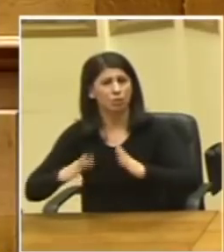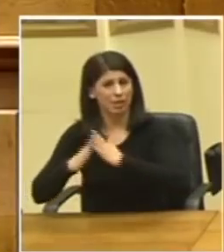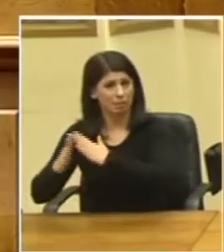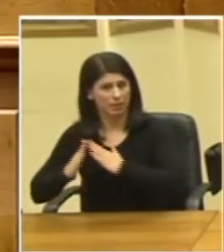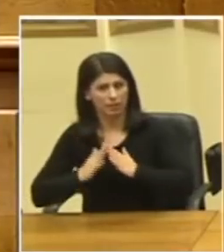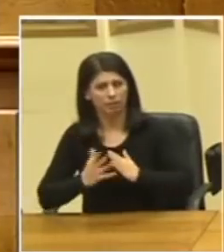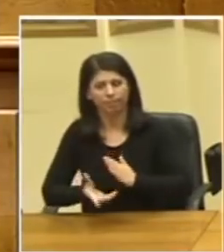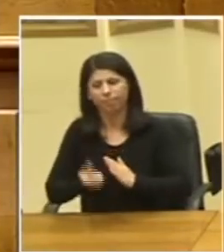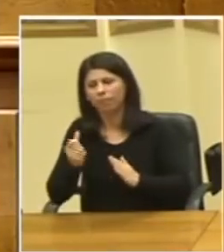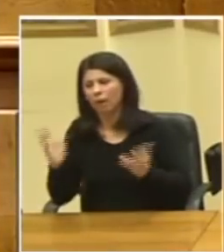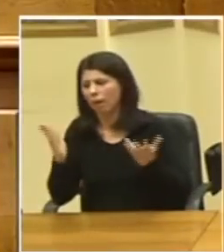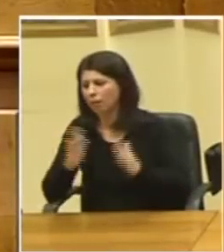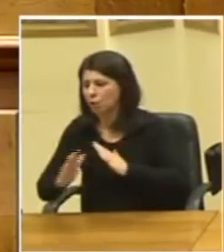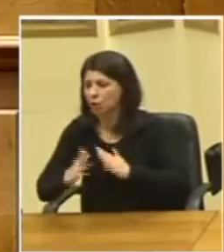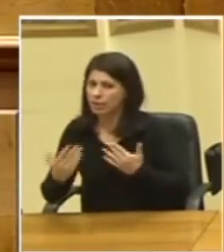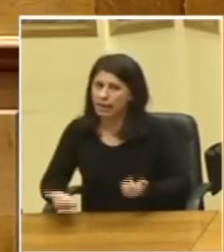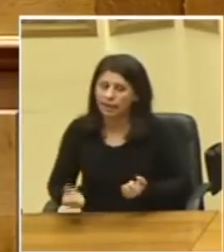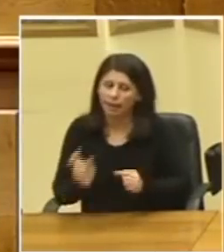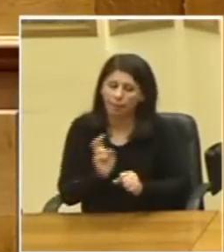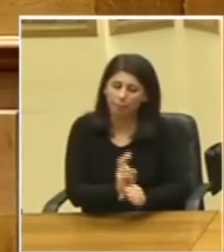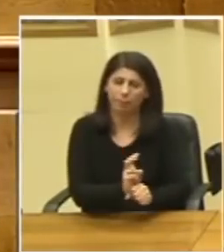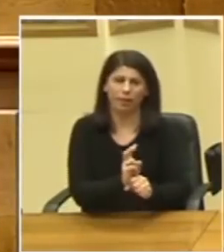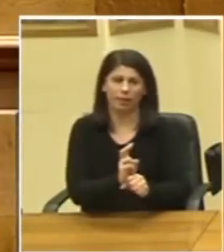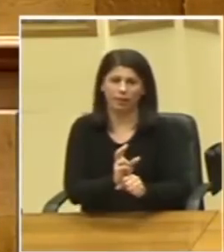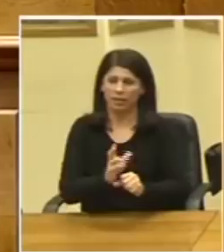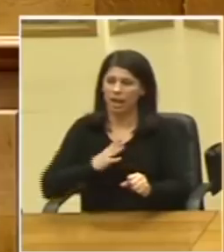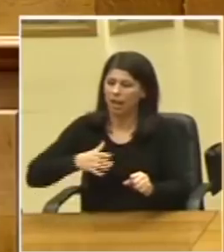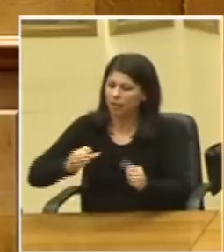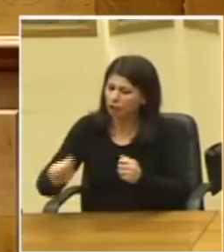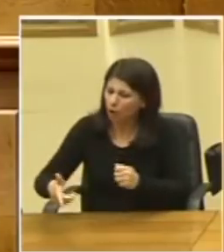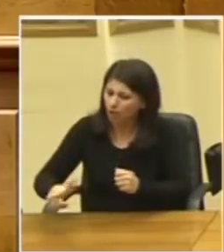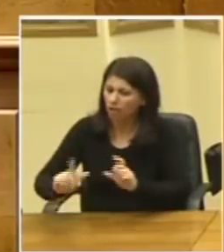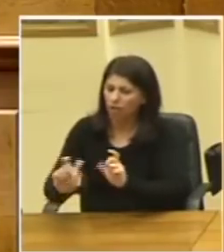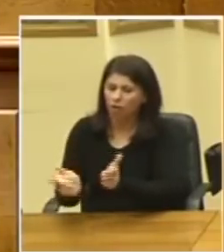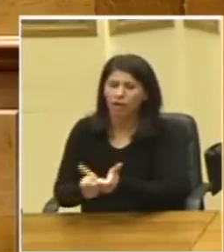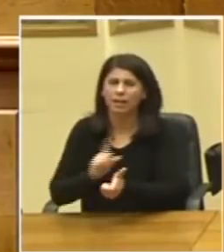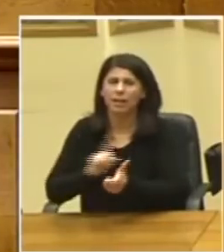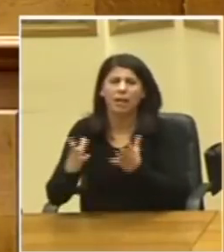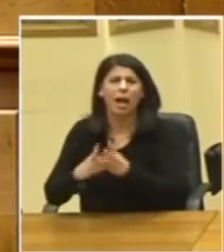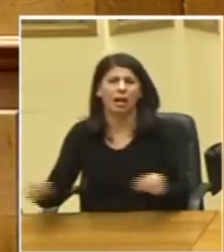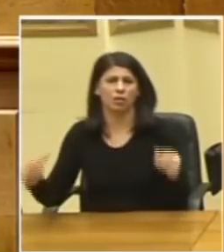και την όποια προστασία είχε απομείνει στη λαϊκή οικογένεια για να μην χάσει το